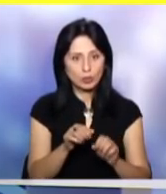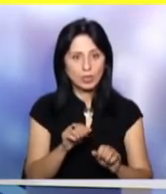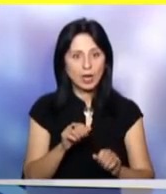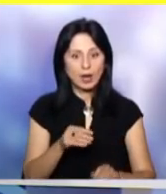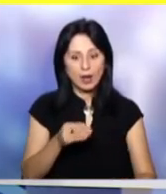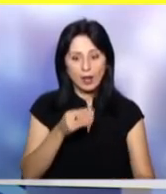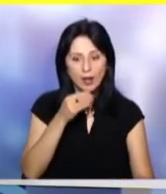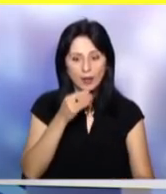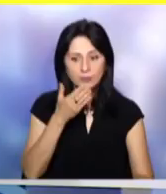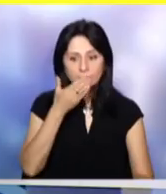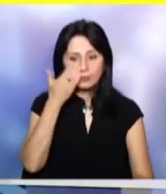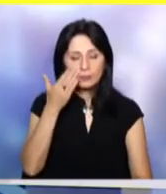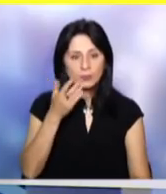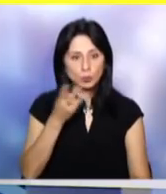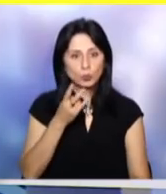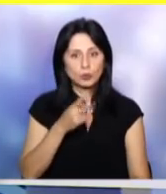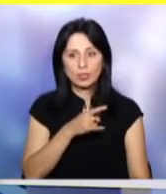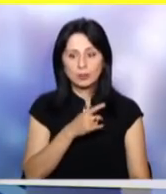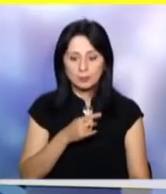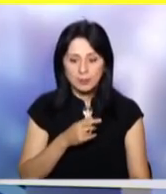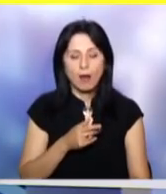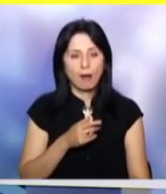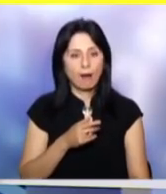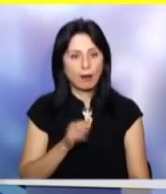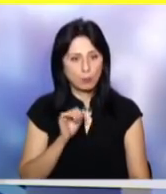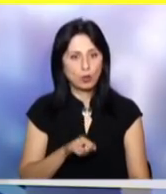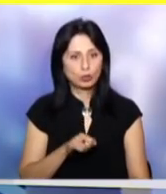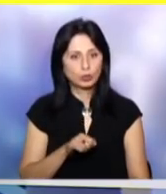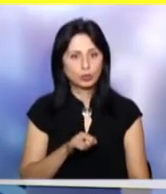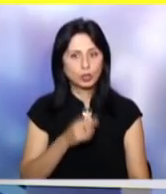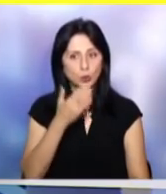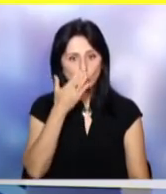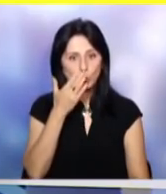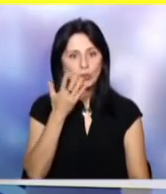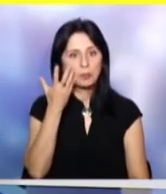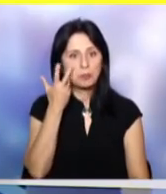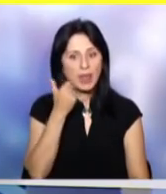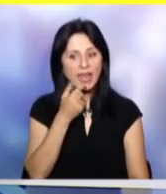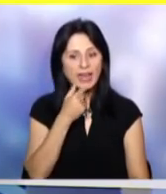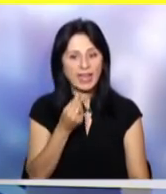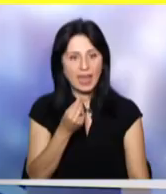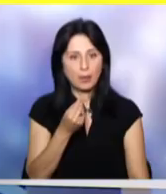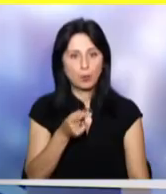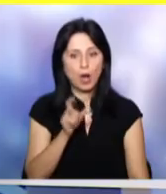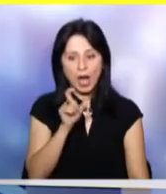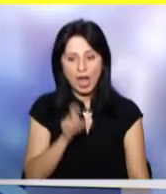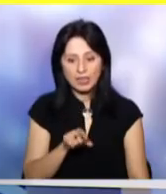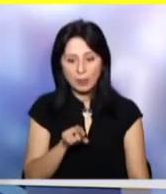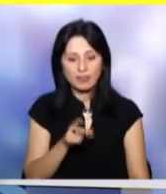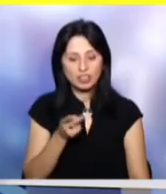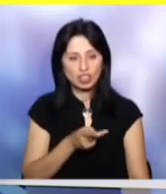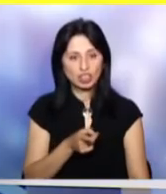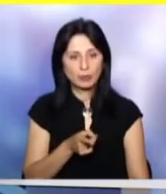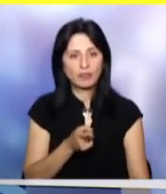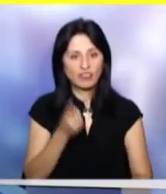ადვილად ახსაქმელი მისი სუნი, ანუ ორგანოლეპტიკური თვისებები, რასაც ჩვენ ვეძახით, სუნი, ფერი, გემო, ანუ ადამიანს ეს